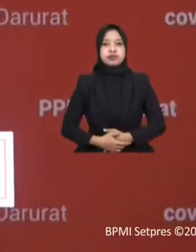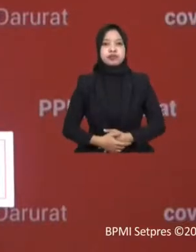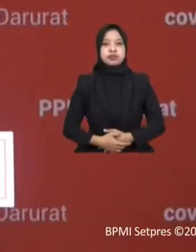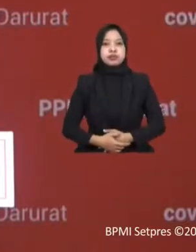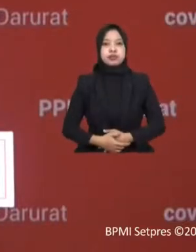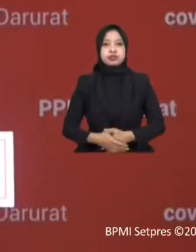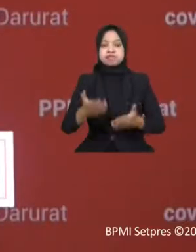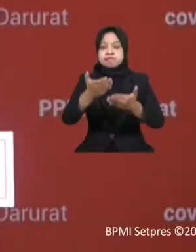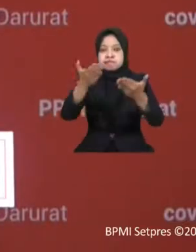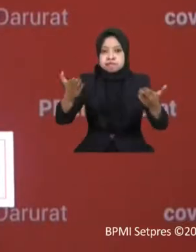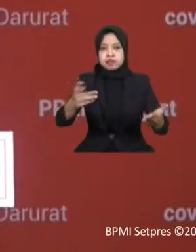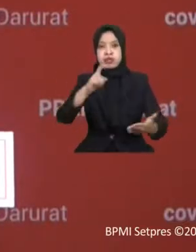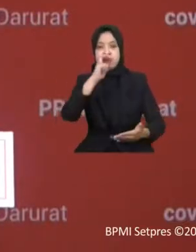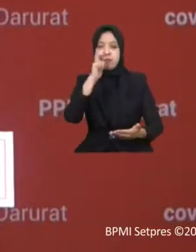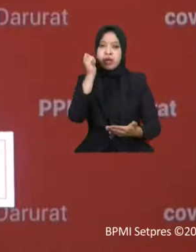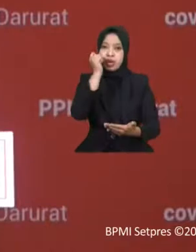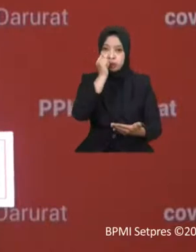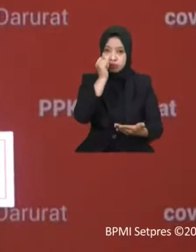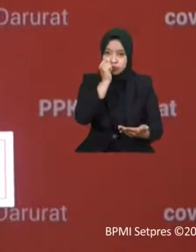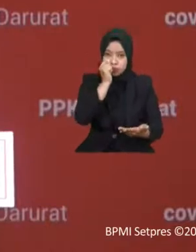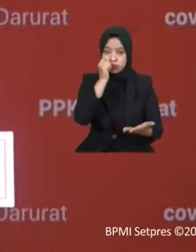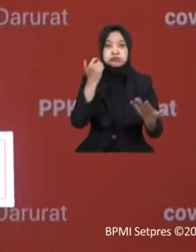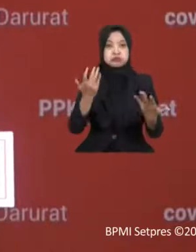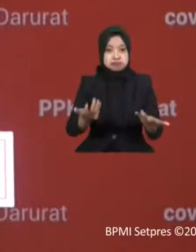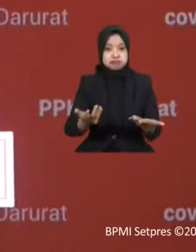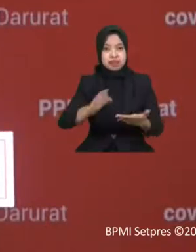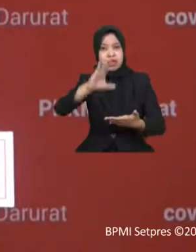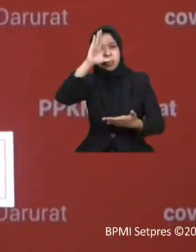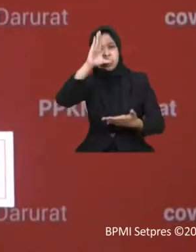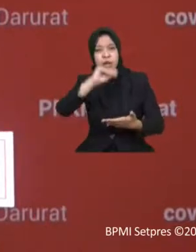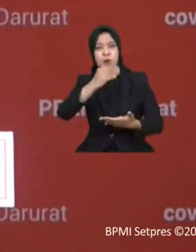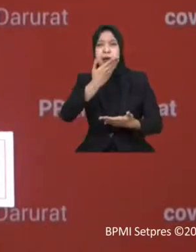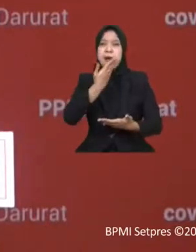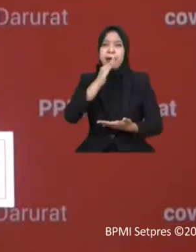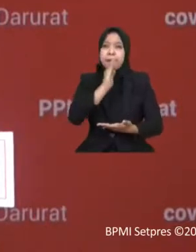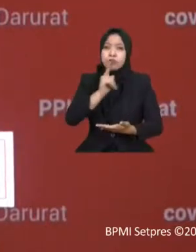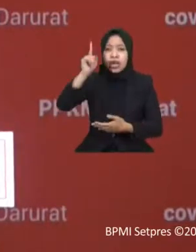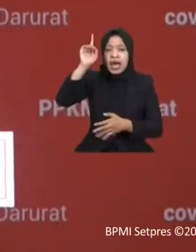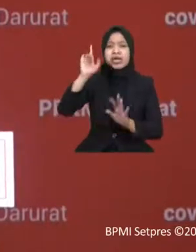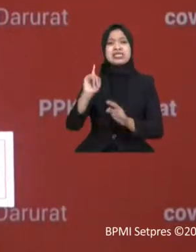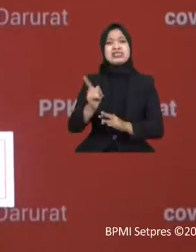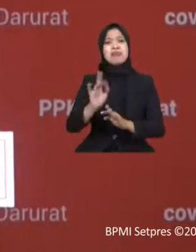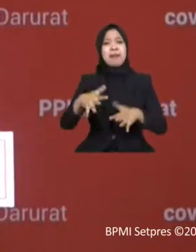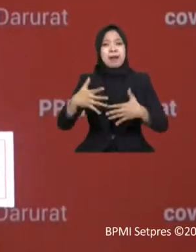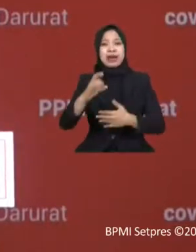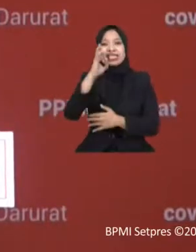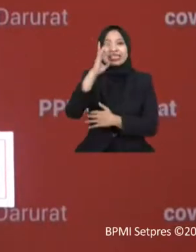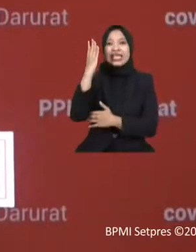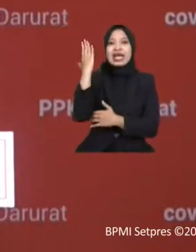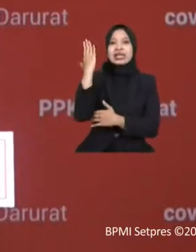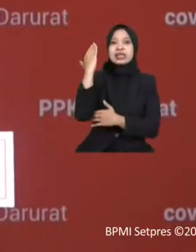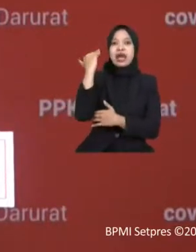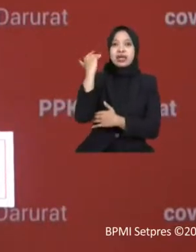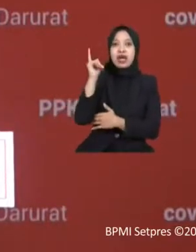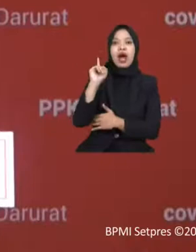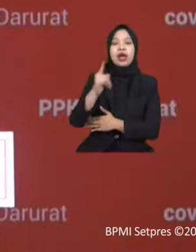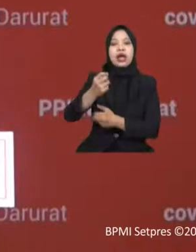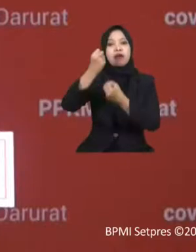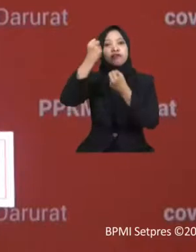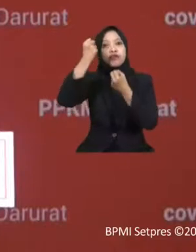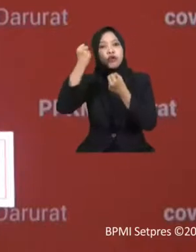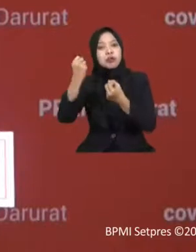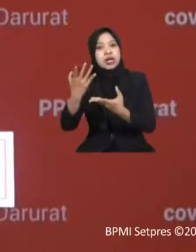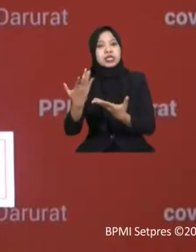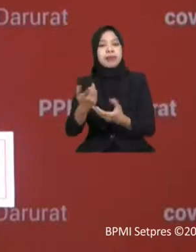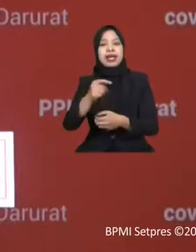Bapak Ibu sebangsa setanah air Kita patut bersyukur karena siang tadi kita baru menerima